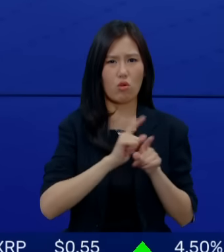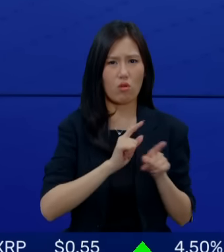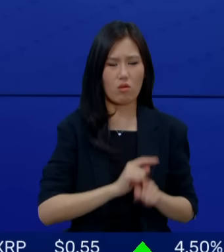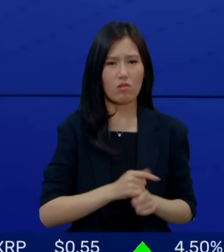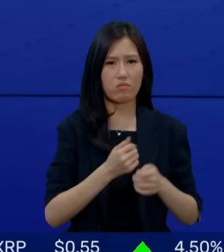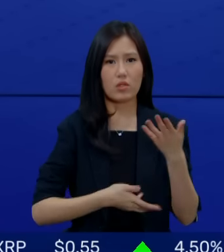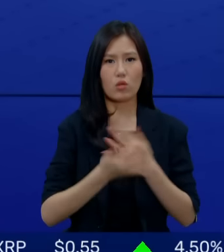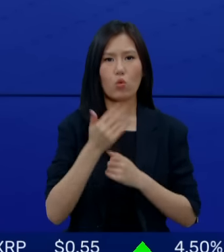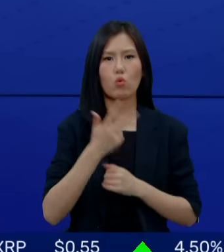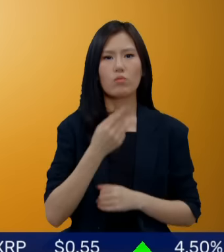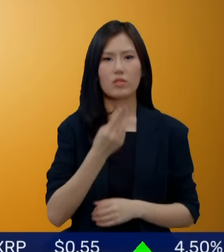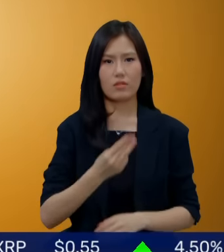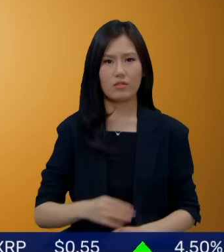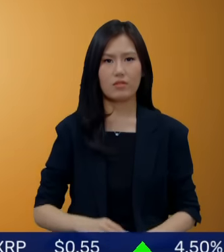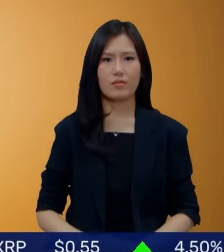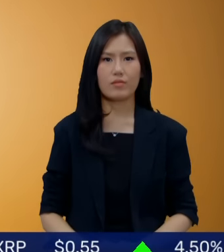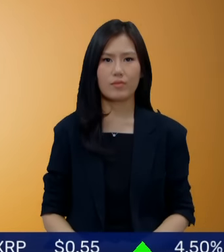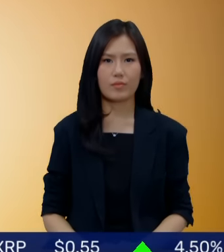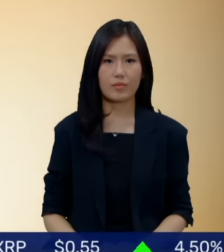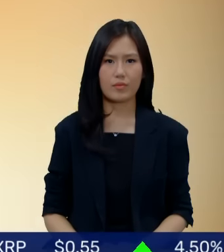илрүүллээ.